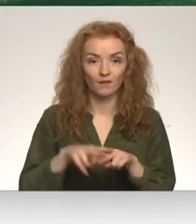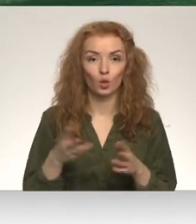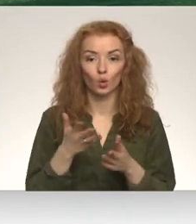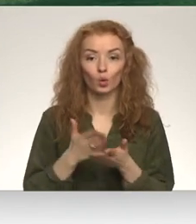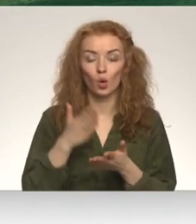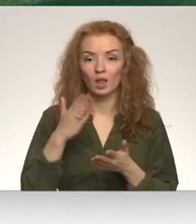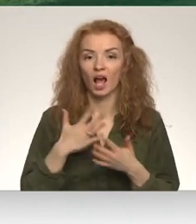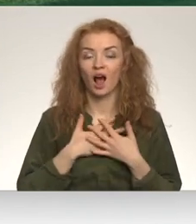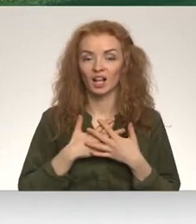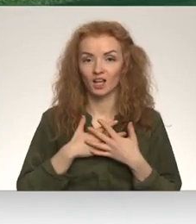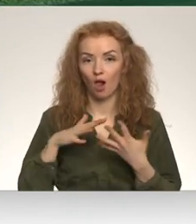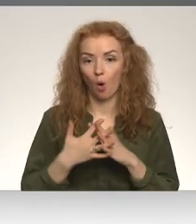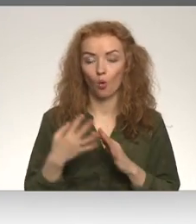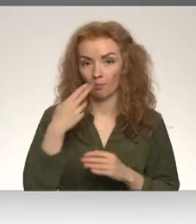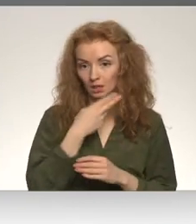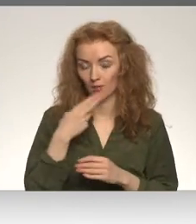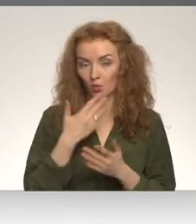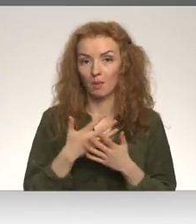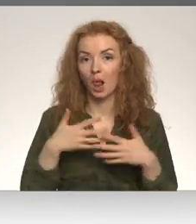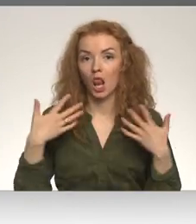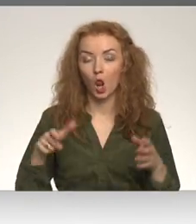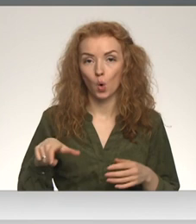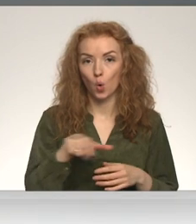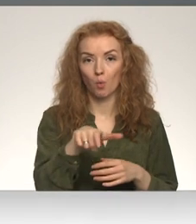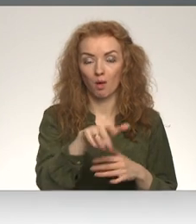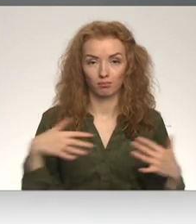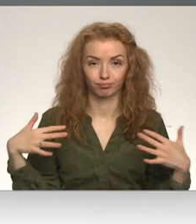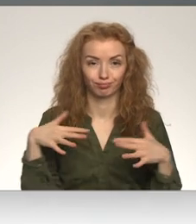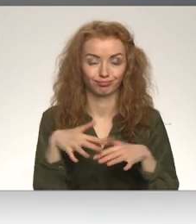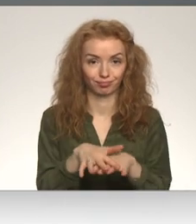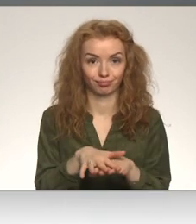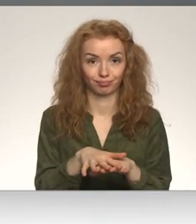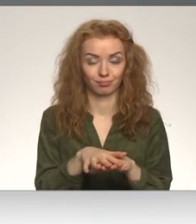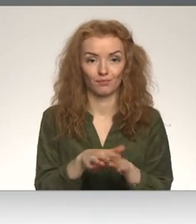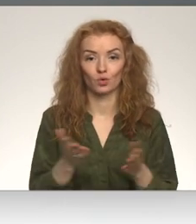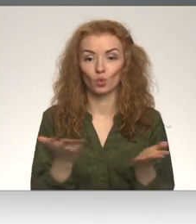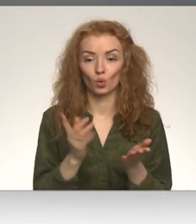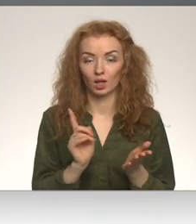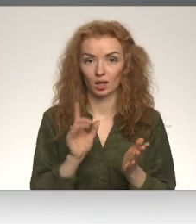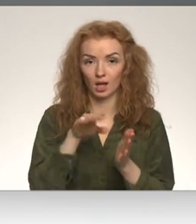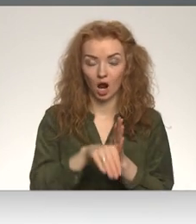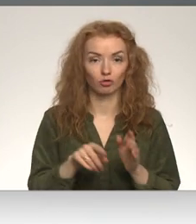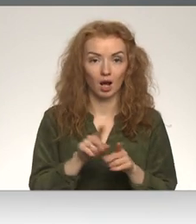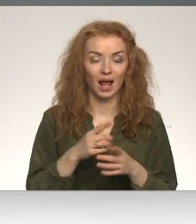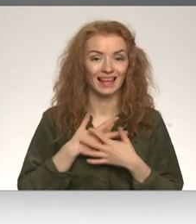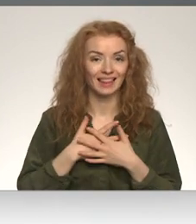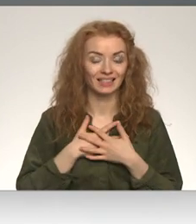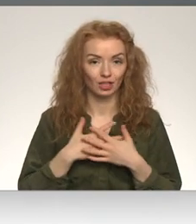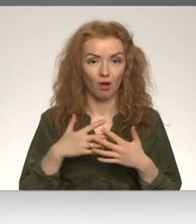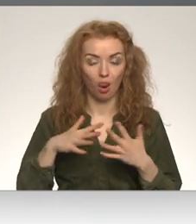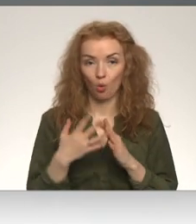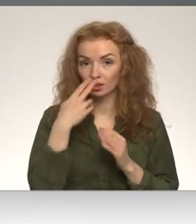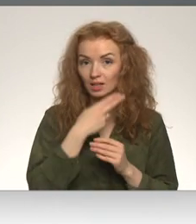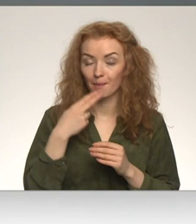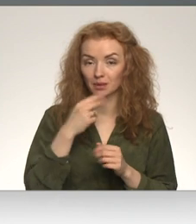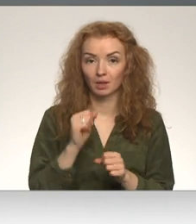lauku apsaimniekošana. Piemēram, Lielupes satecis baseins, kurā ir intensīva lauksaimniecība ne